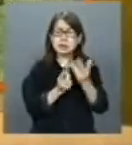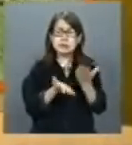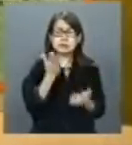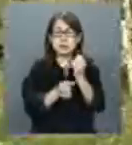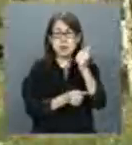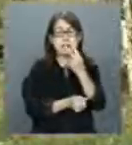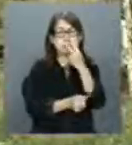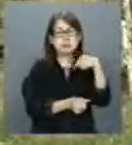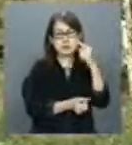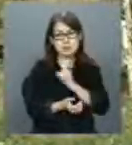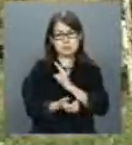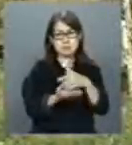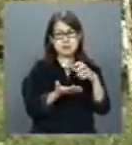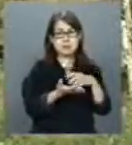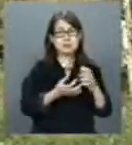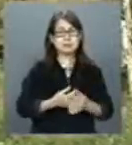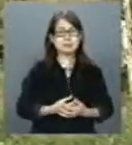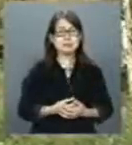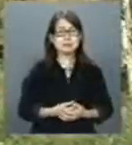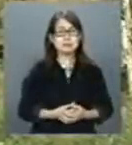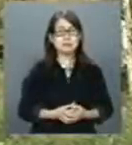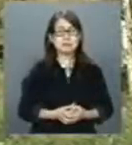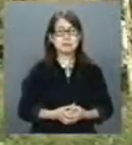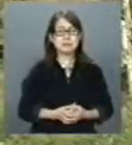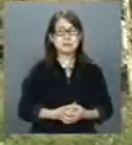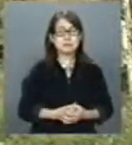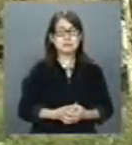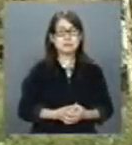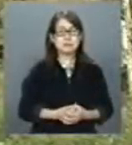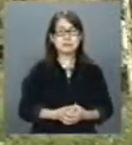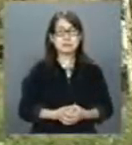สดิ์ครับ เป็นเวลากว่า7ปีแล้วที่กลุ่ม